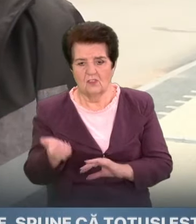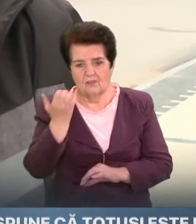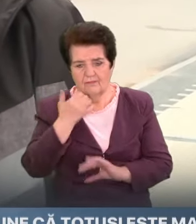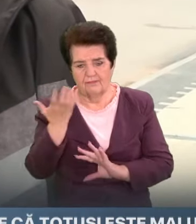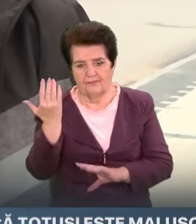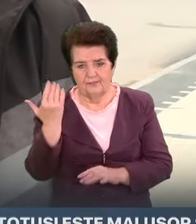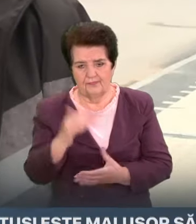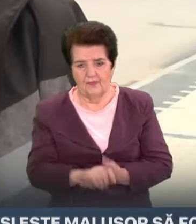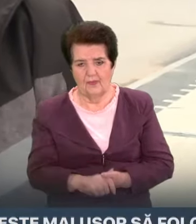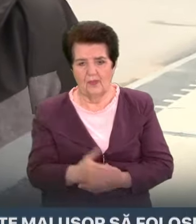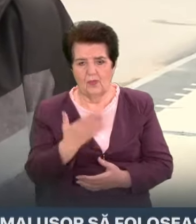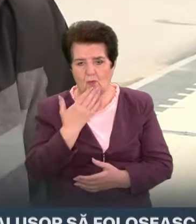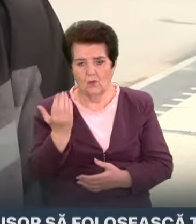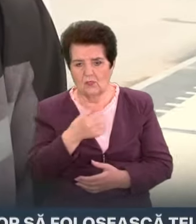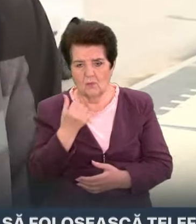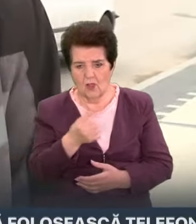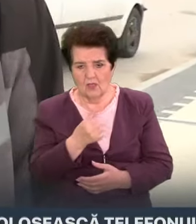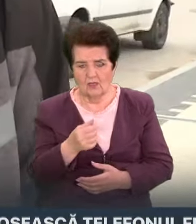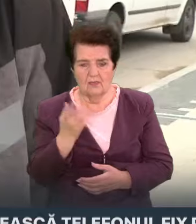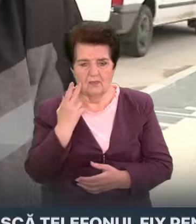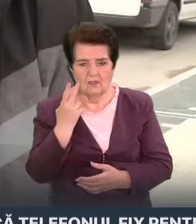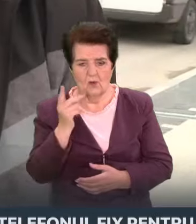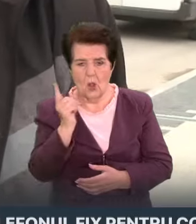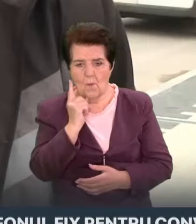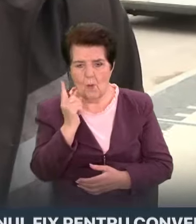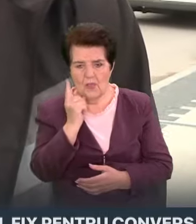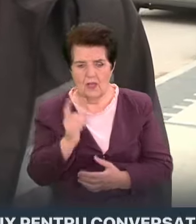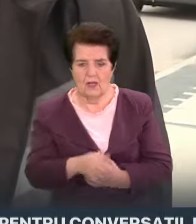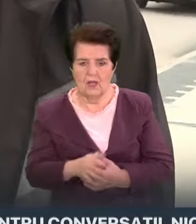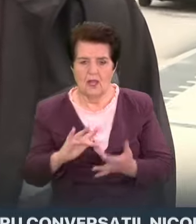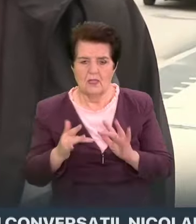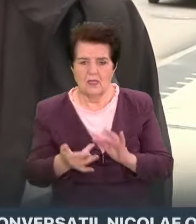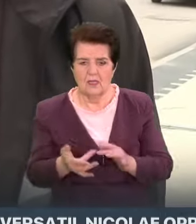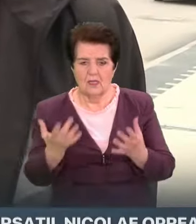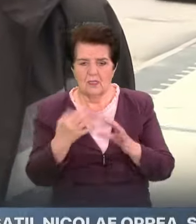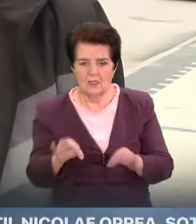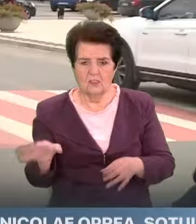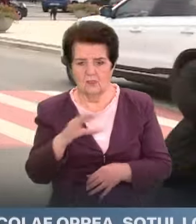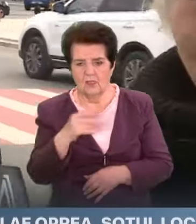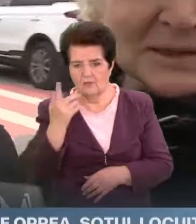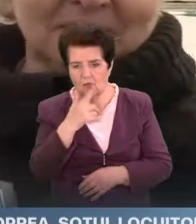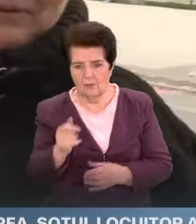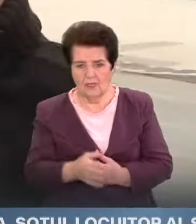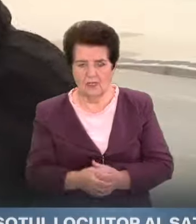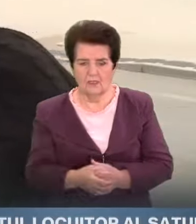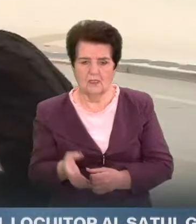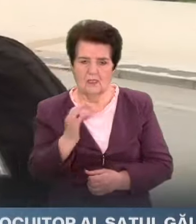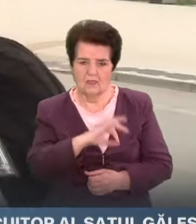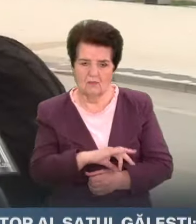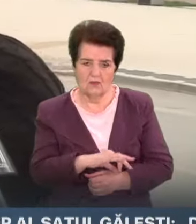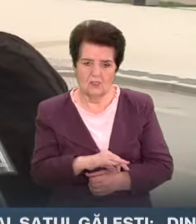trecutului. Ultimii ani, telefonul mobil. Avem internet, avem acces la toate informațiile. Ne folosim de fix,